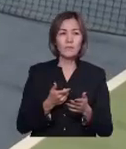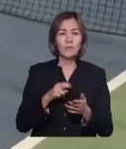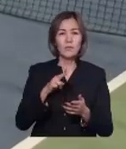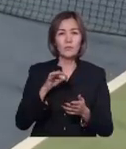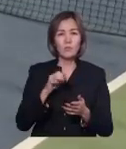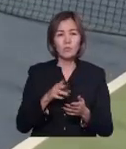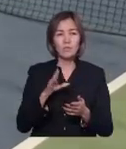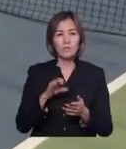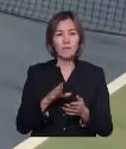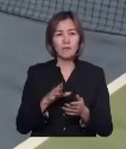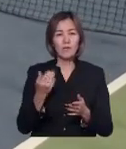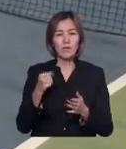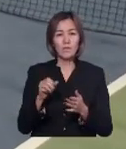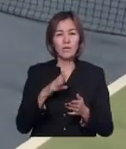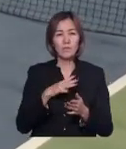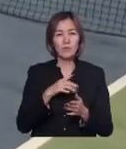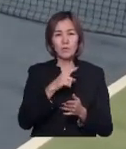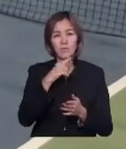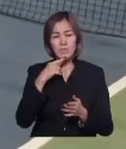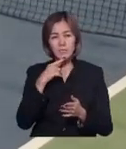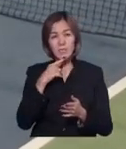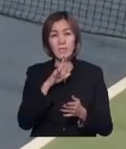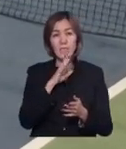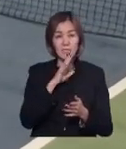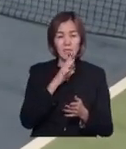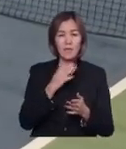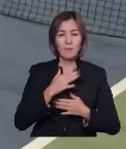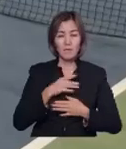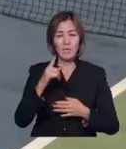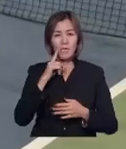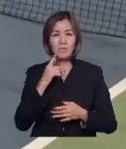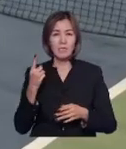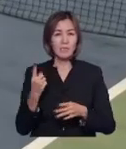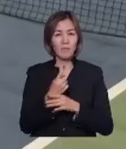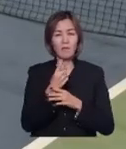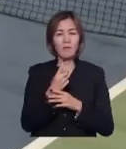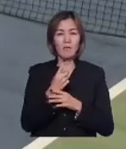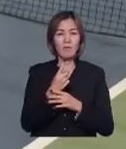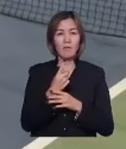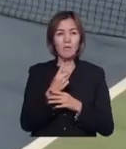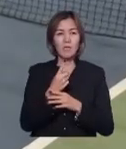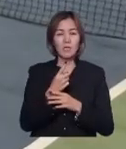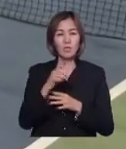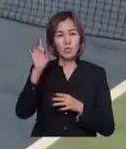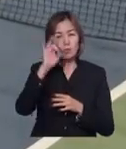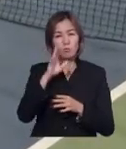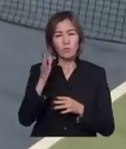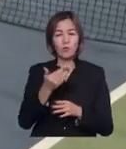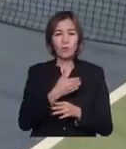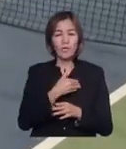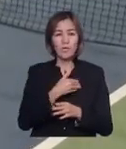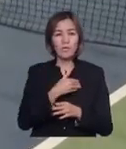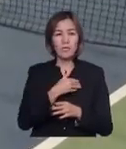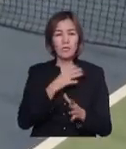Путинцева жеңімпаз атанған еді, бірақ олар Ресей теннис мектебінің түлектері, ал мен қазақстандық спортшылар арасынан тұңғыш чемпион болғым келеді.